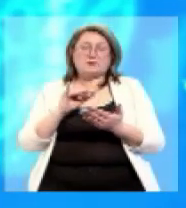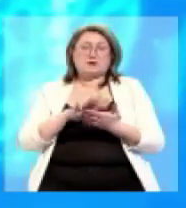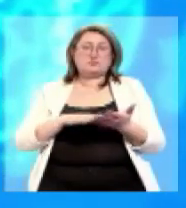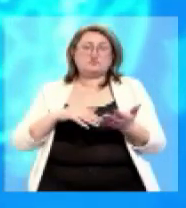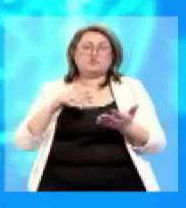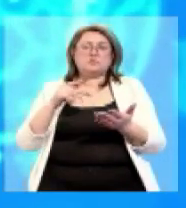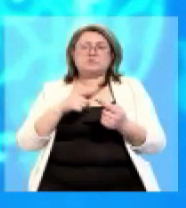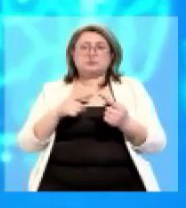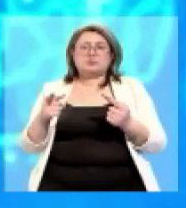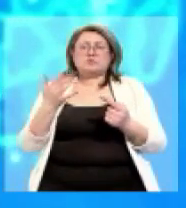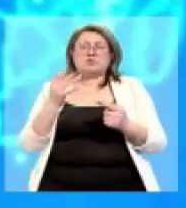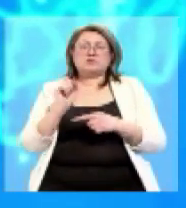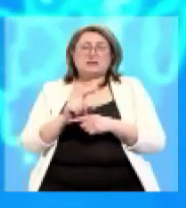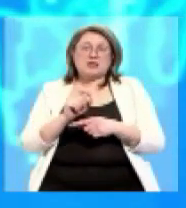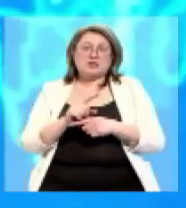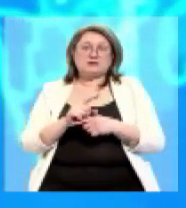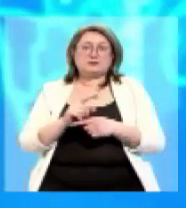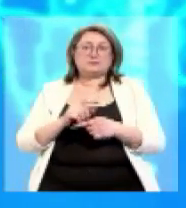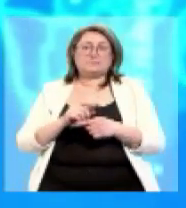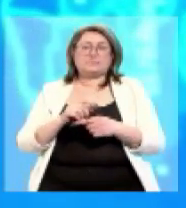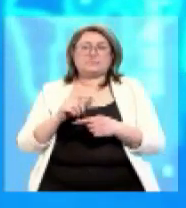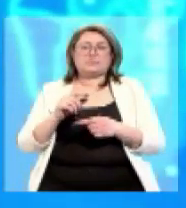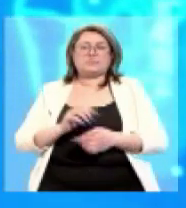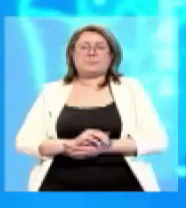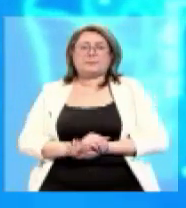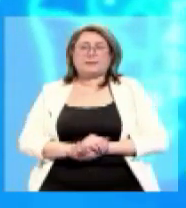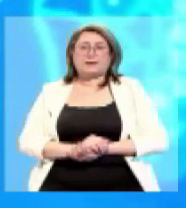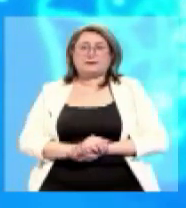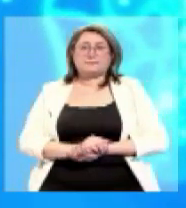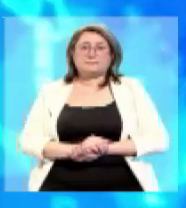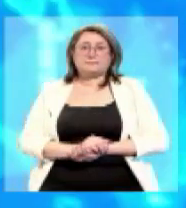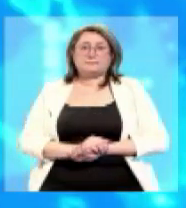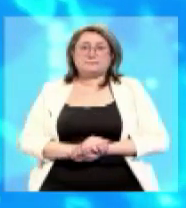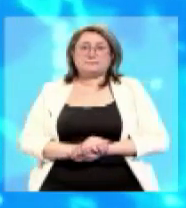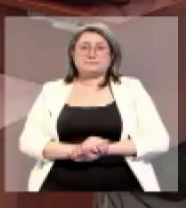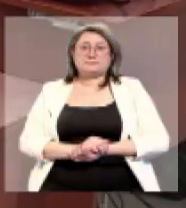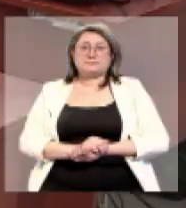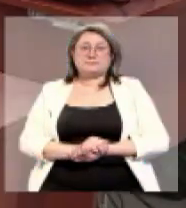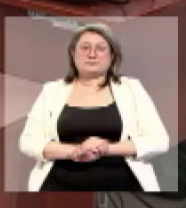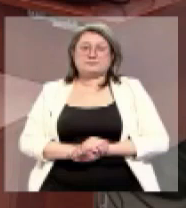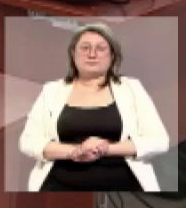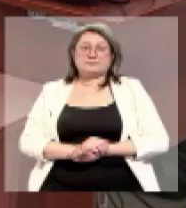мен автормен таныса алады. Жоба қаншалық тұтымды сала мамандары баяндап берді.